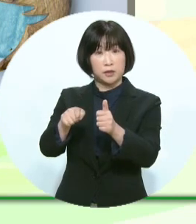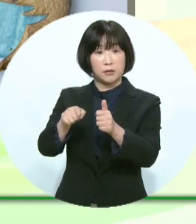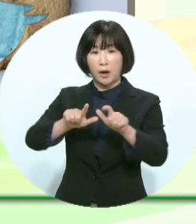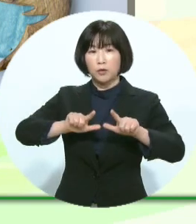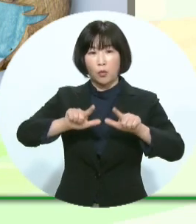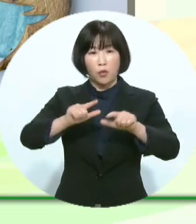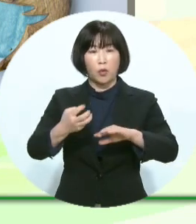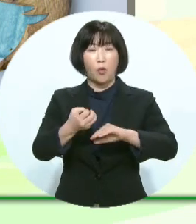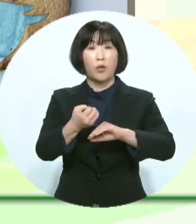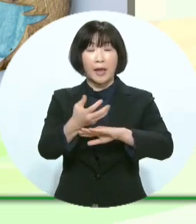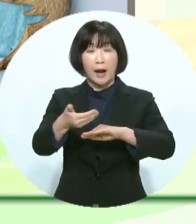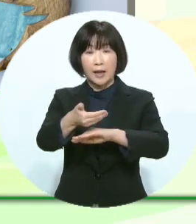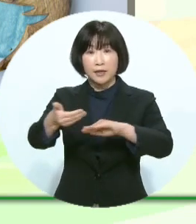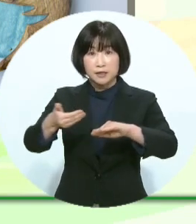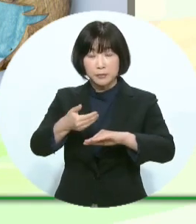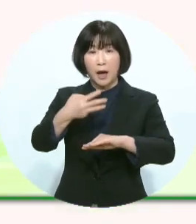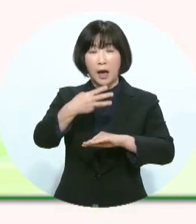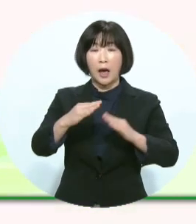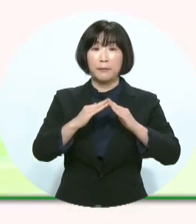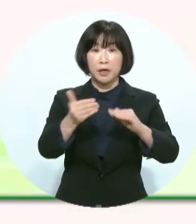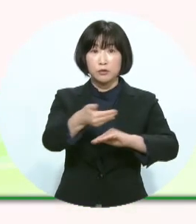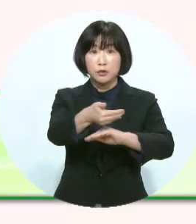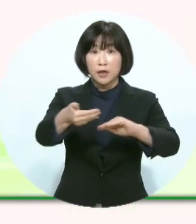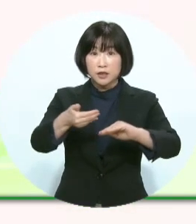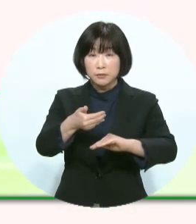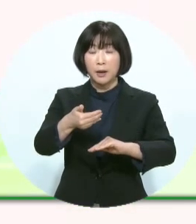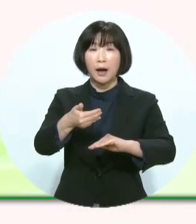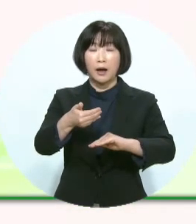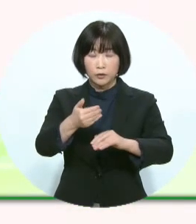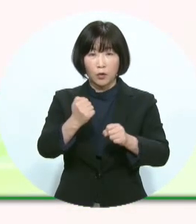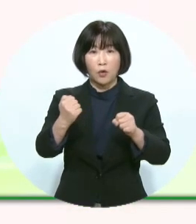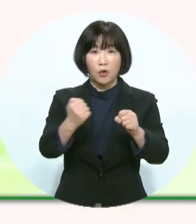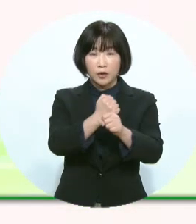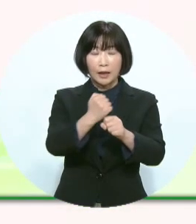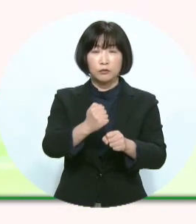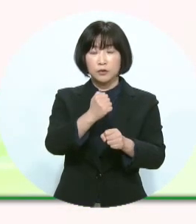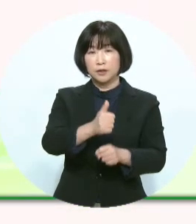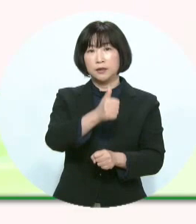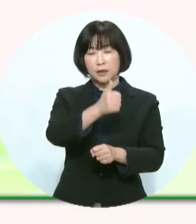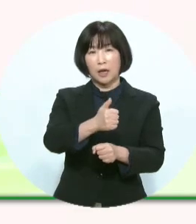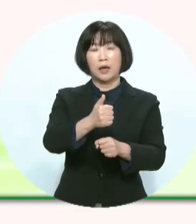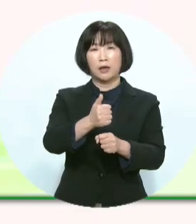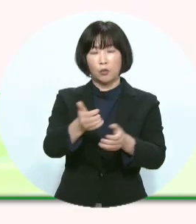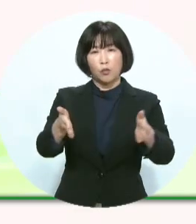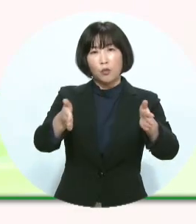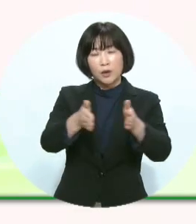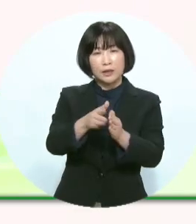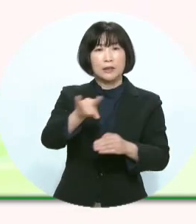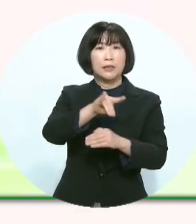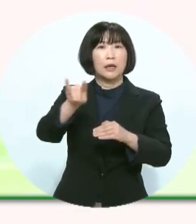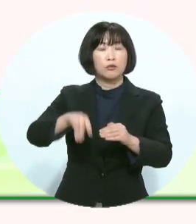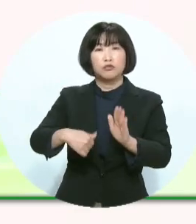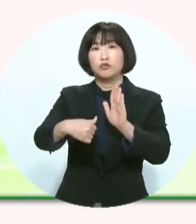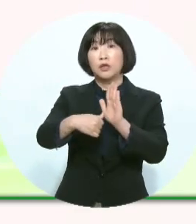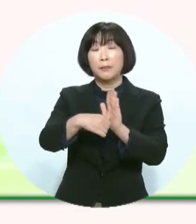島、三倉島、クリーマクリエイターコラボ企画セレクション告げ、クワです